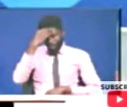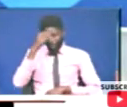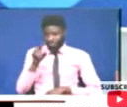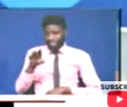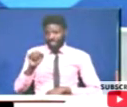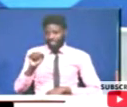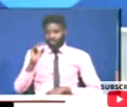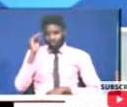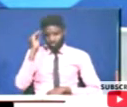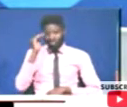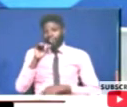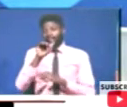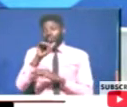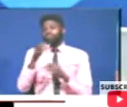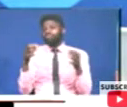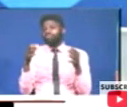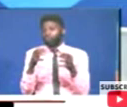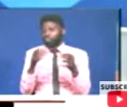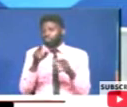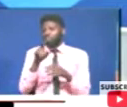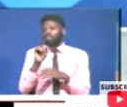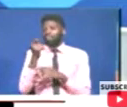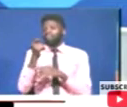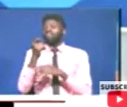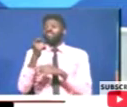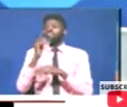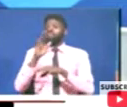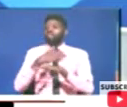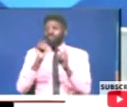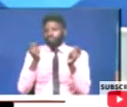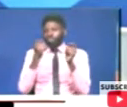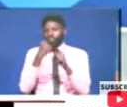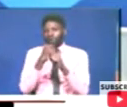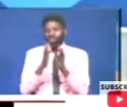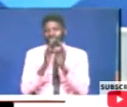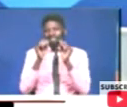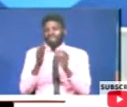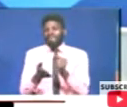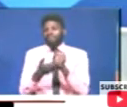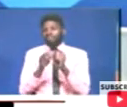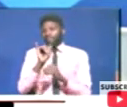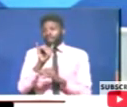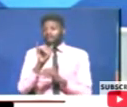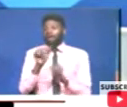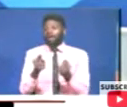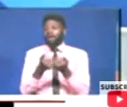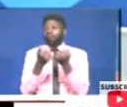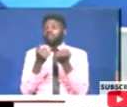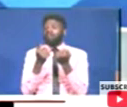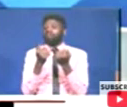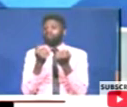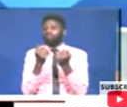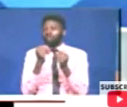muziki kushirikiana na wadau wa elimu kwa lengo la kufanikisha tamasha hilo. Magoha amesema tamasha hilo halipaswi kuandaliwa kama desturi tu,